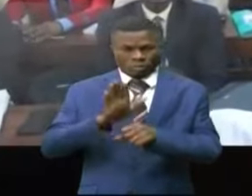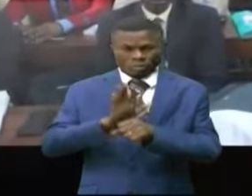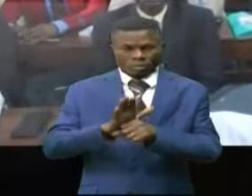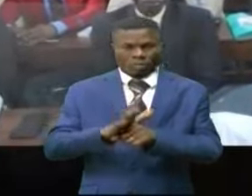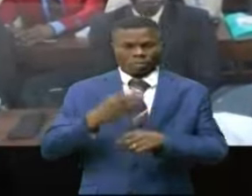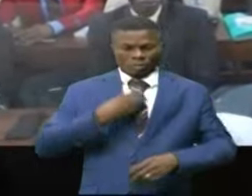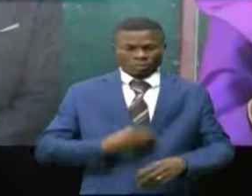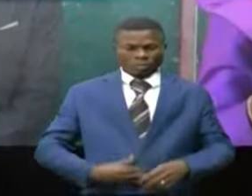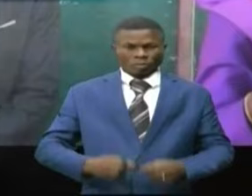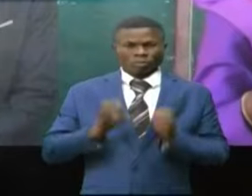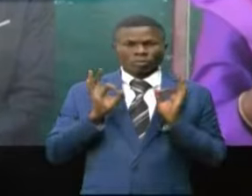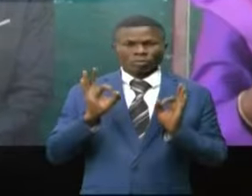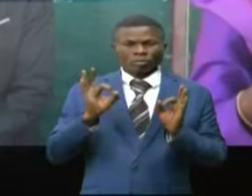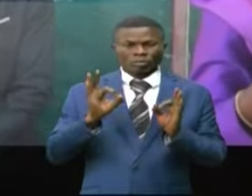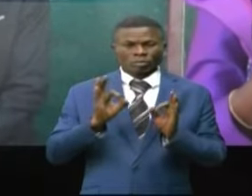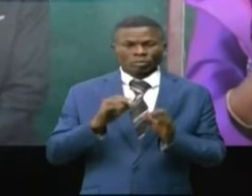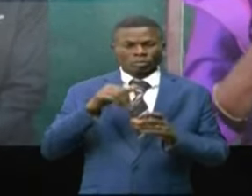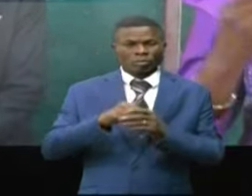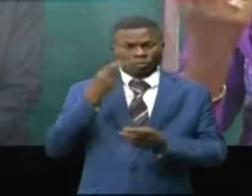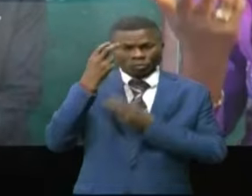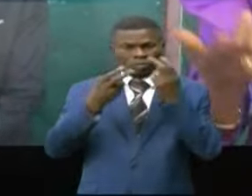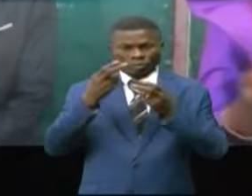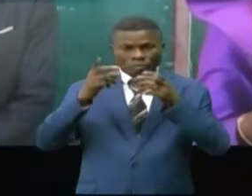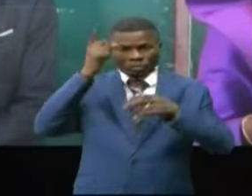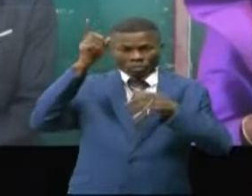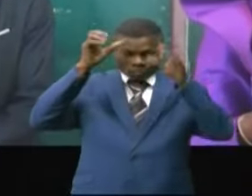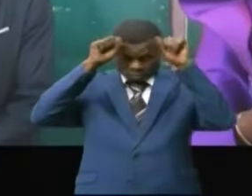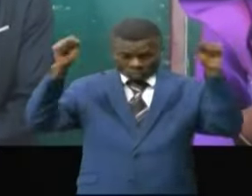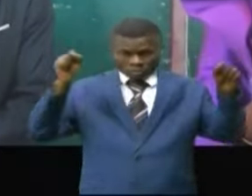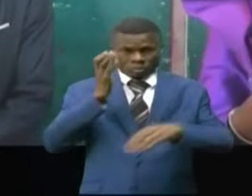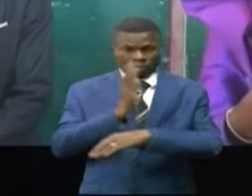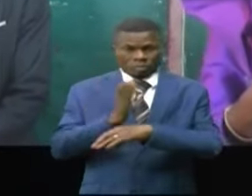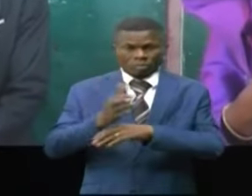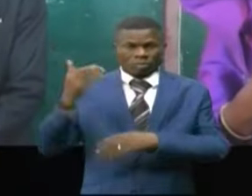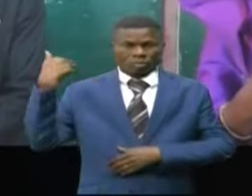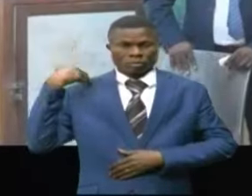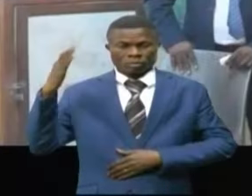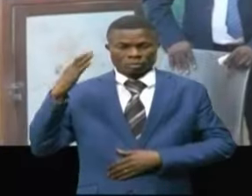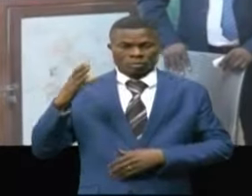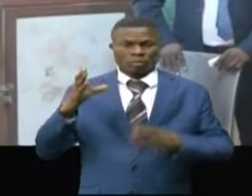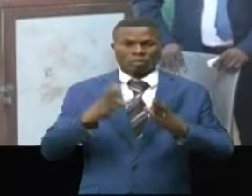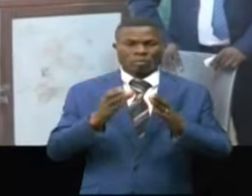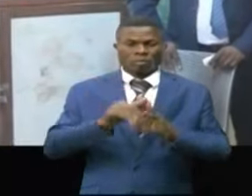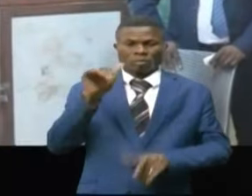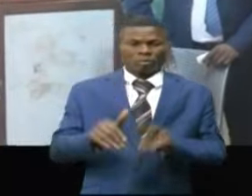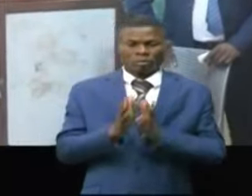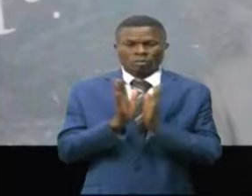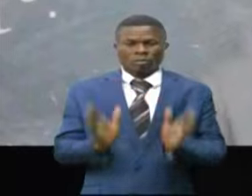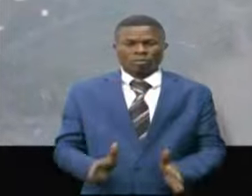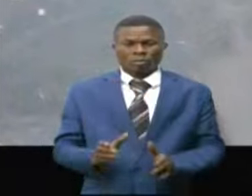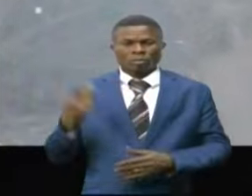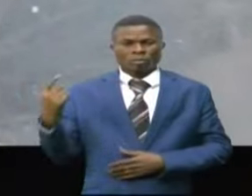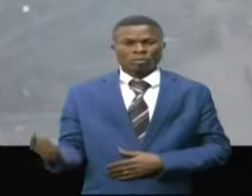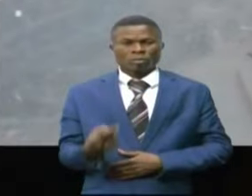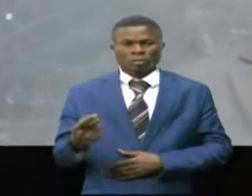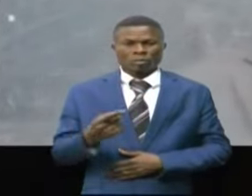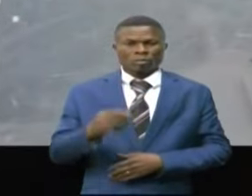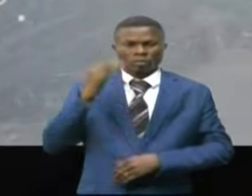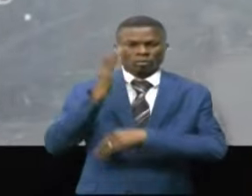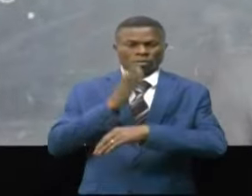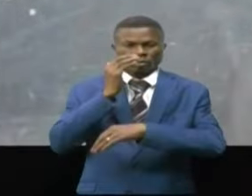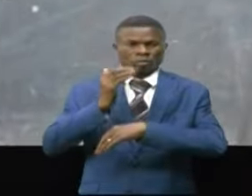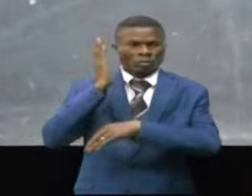nouveaux magistrats. Durant sa visite, la première présidente du Conseil d'État, qu'accompagnait les secrétaires permanents du Conseil supérieur de